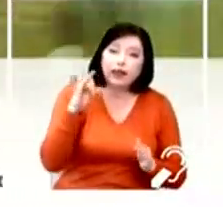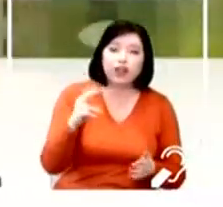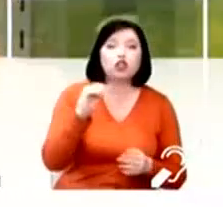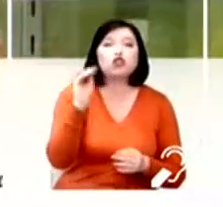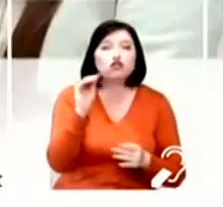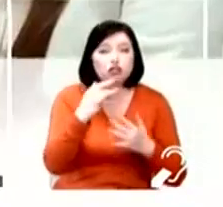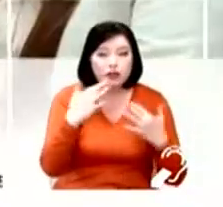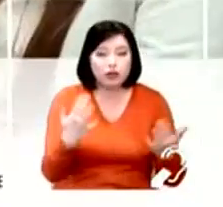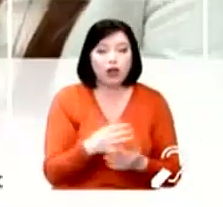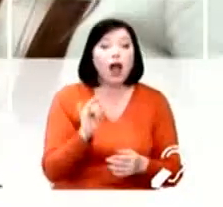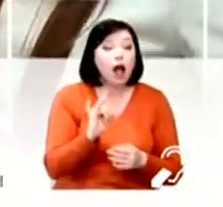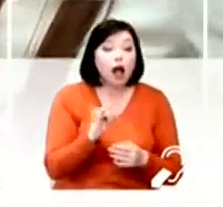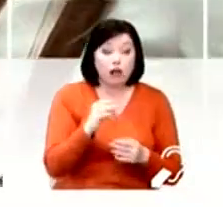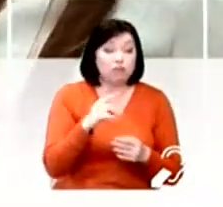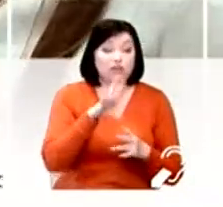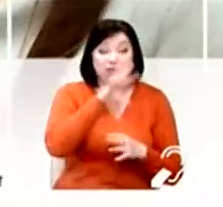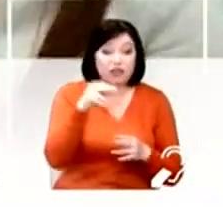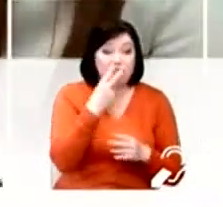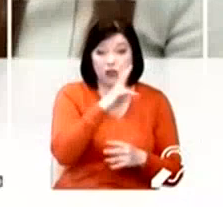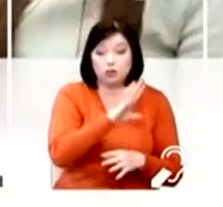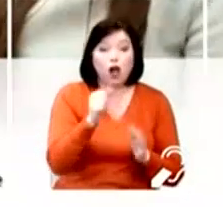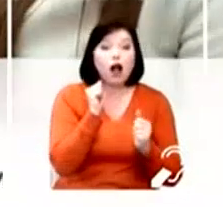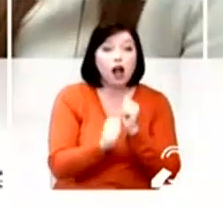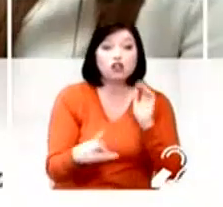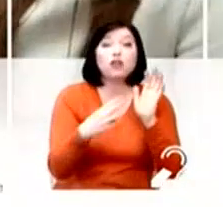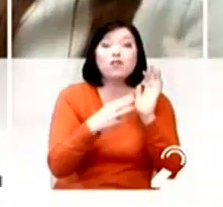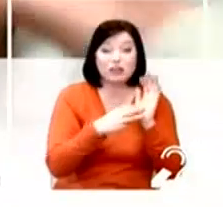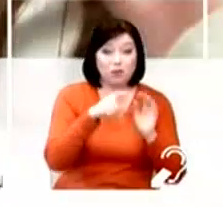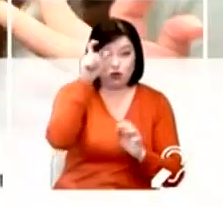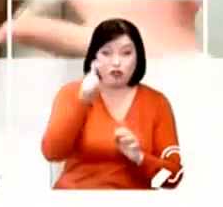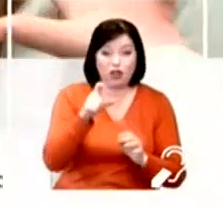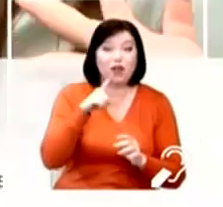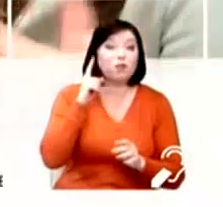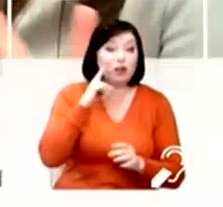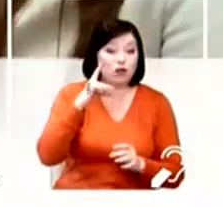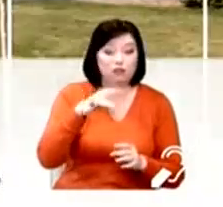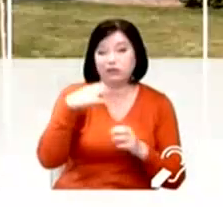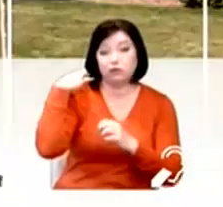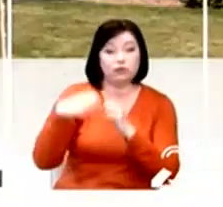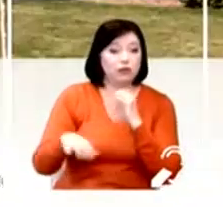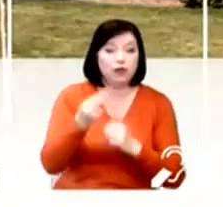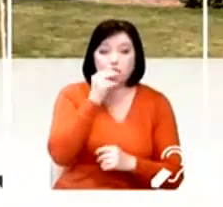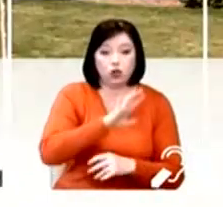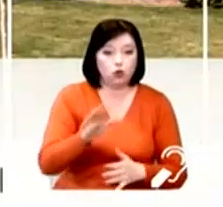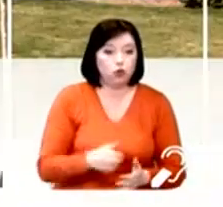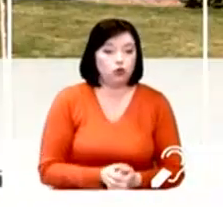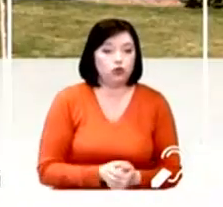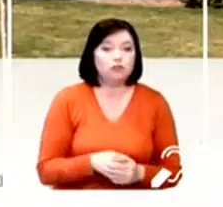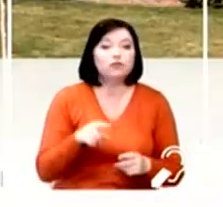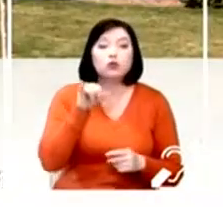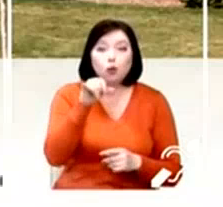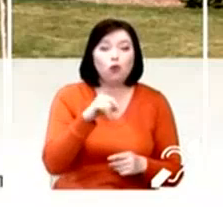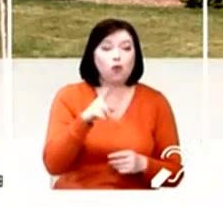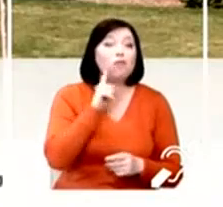grăsimi sănătoase. În pofida acestui lucru, fiecare al optulea adolescent din Republica Moldova îl ignoră. Adolescentul lipsește